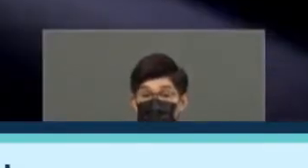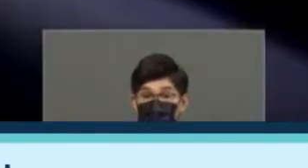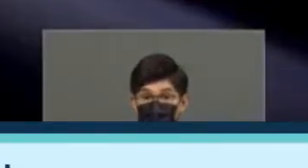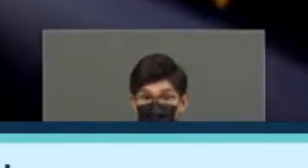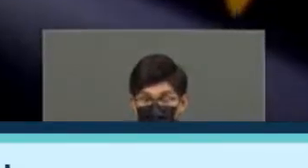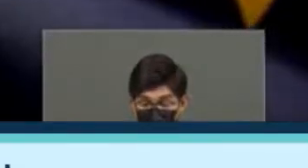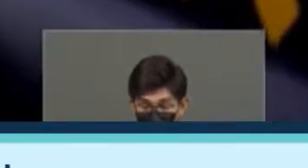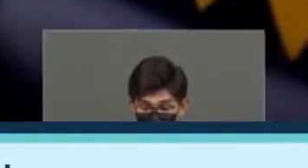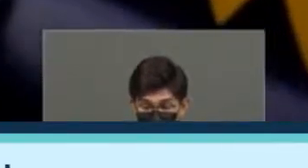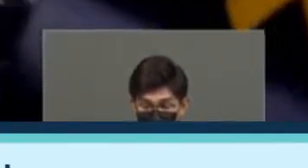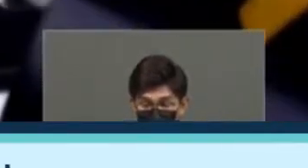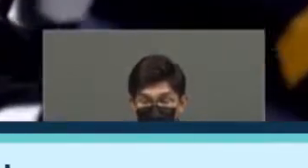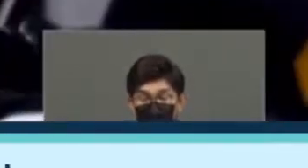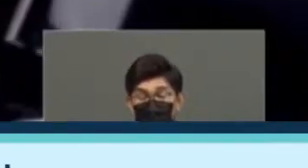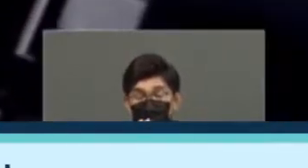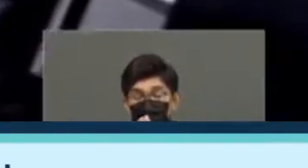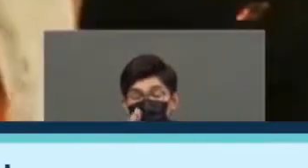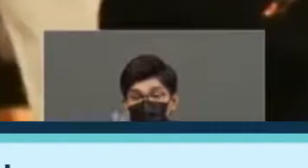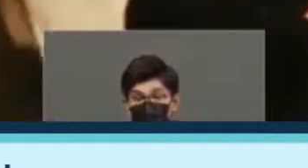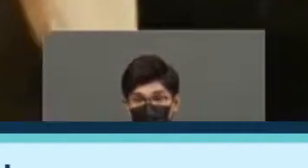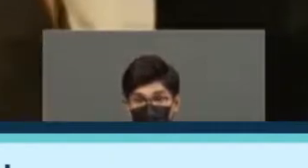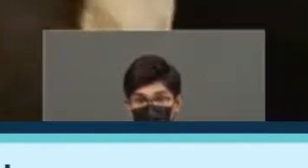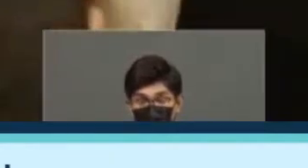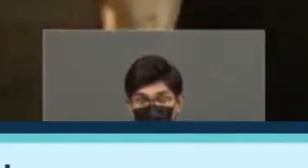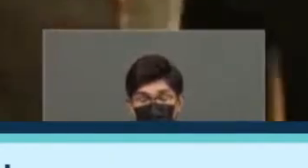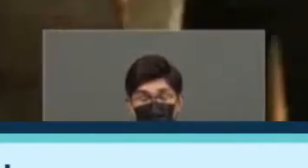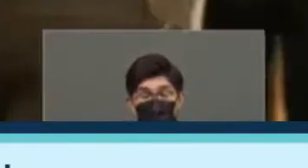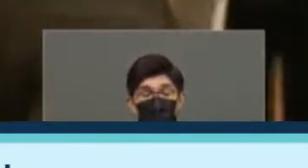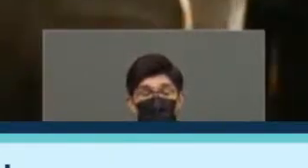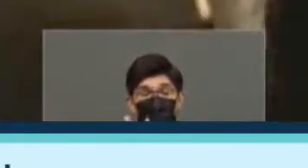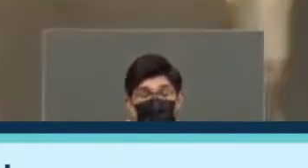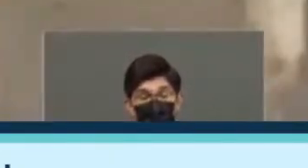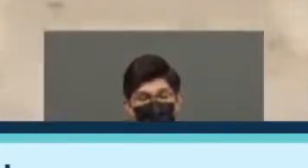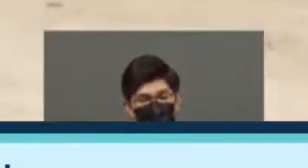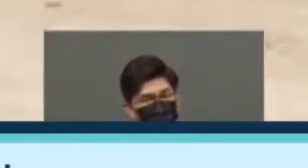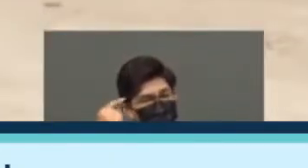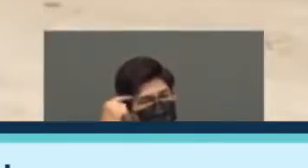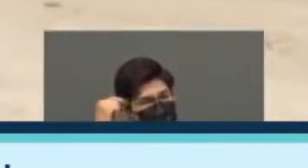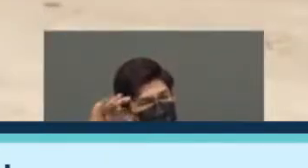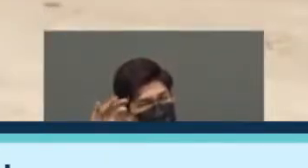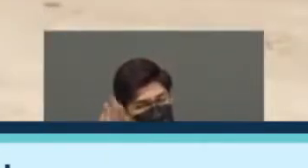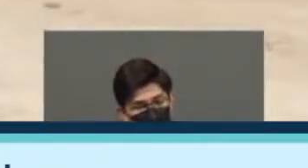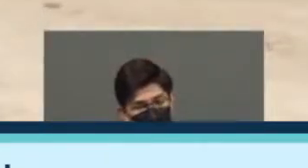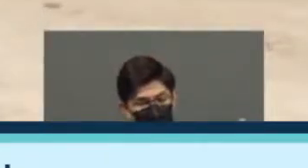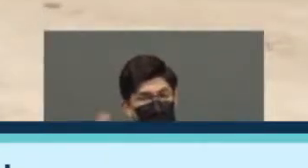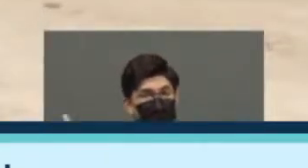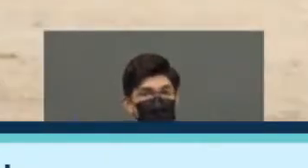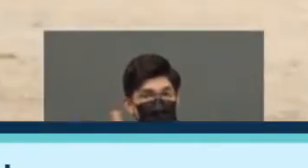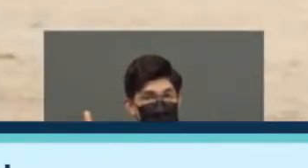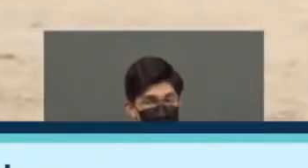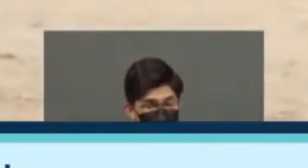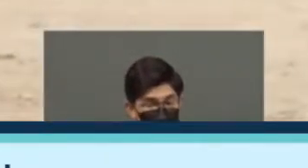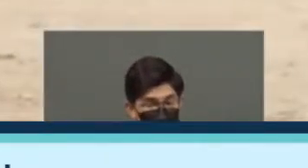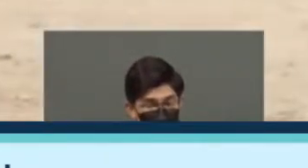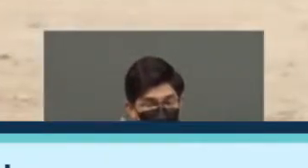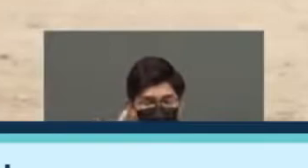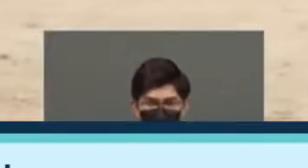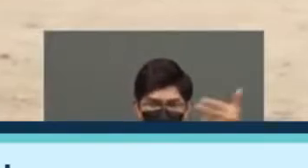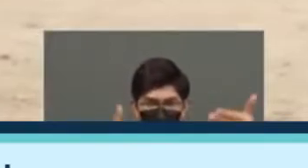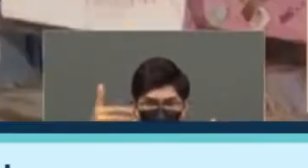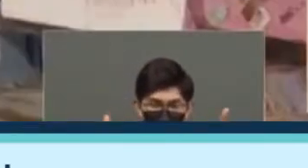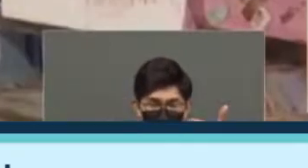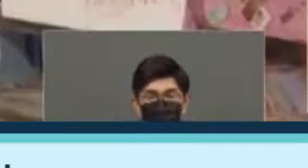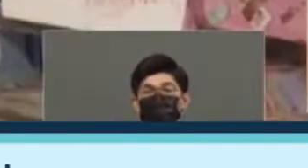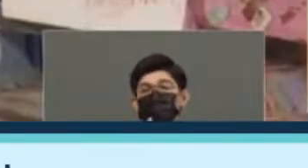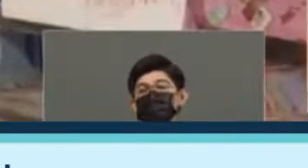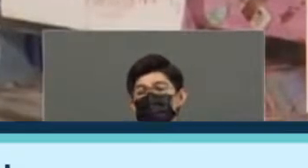ซ่านับเป็นความสำเร็จจากการฟื้นฟูความสัมพันธ์ระหว่างไทยซาอุดีอาระเบียในรอบ32ปีนางสาว